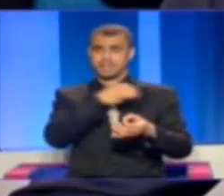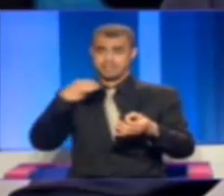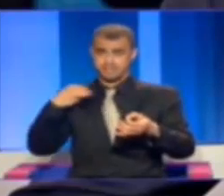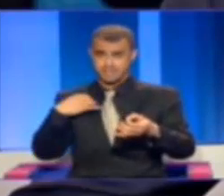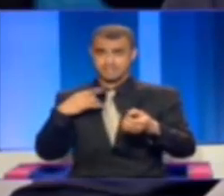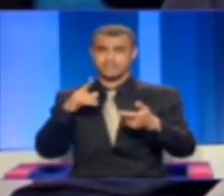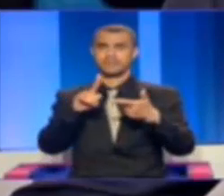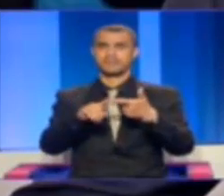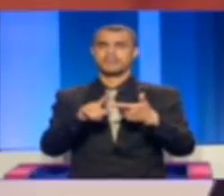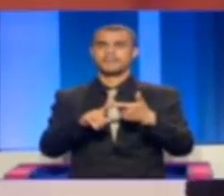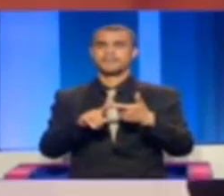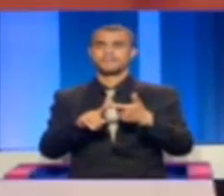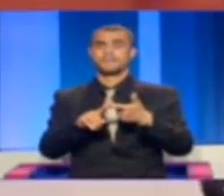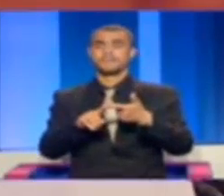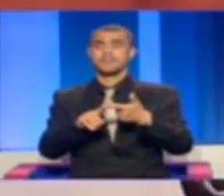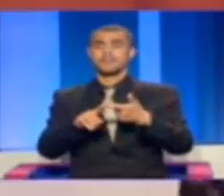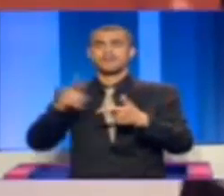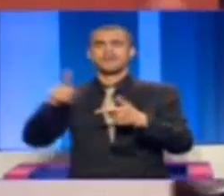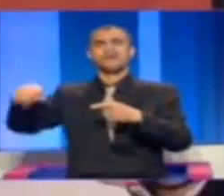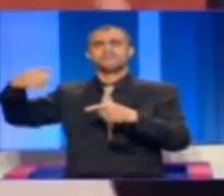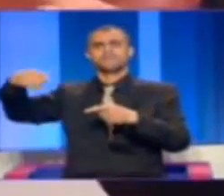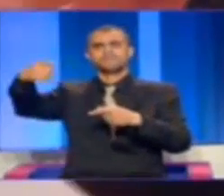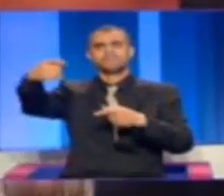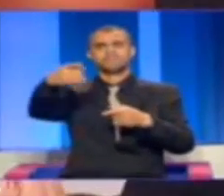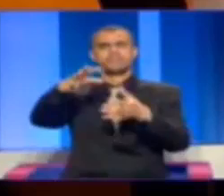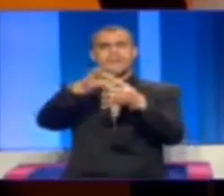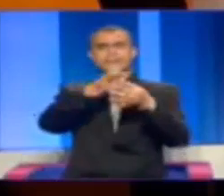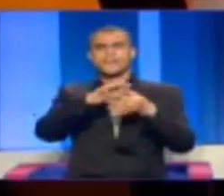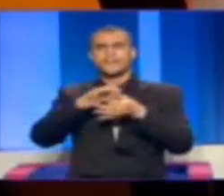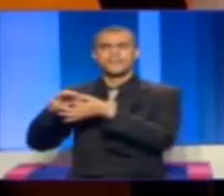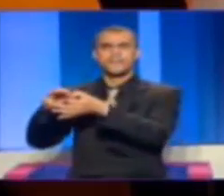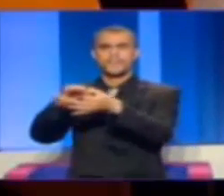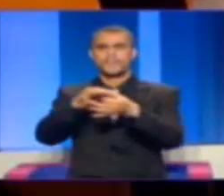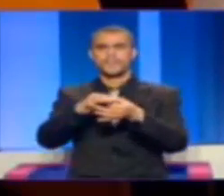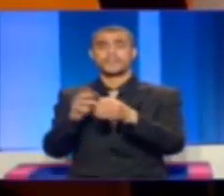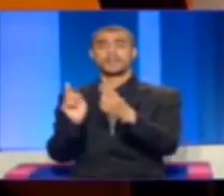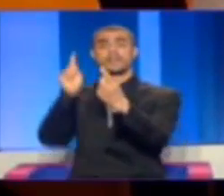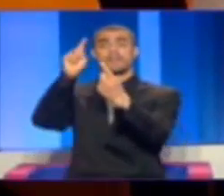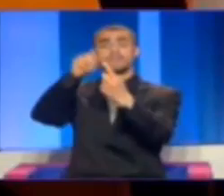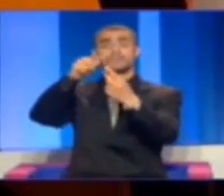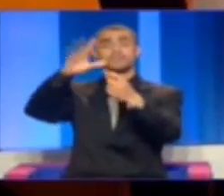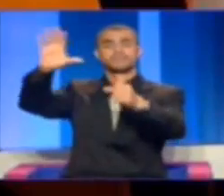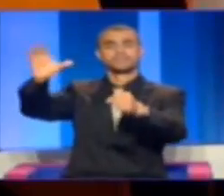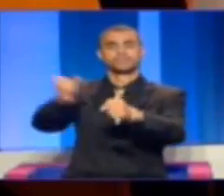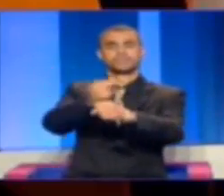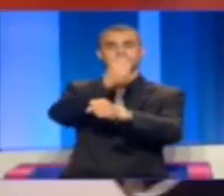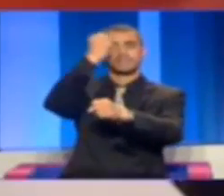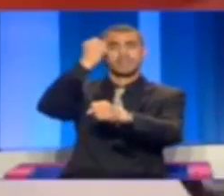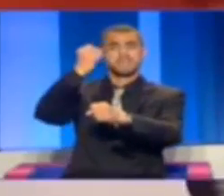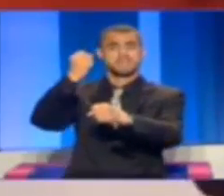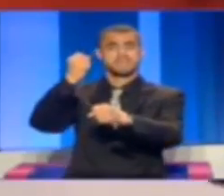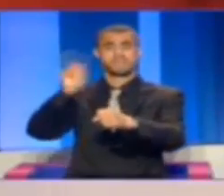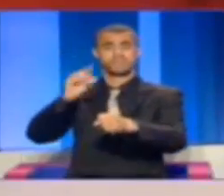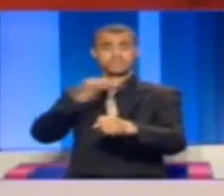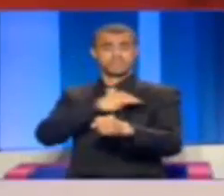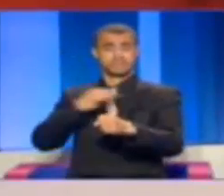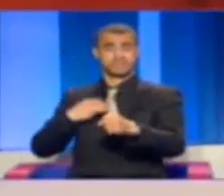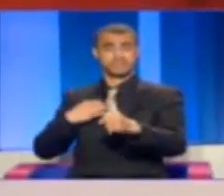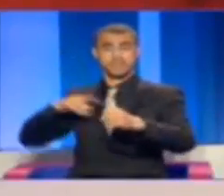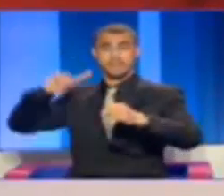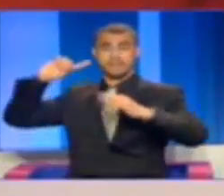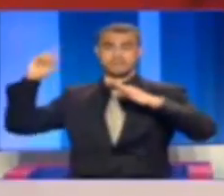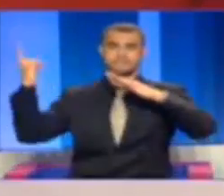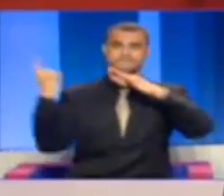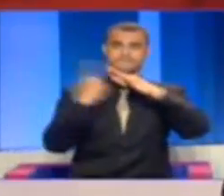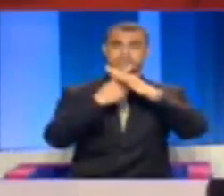ديال الاختصاص ديالكم وبين عدد من الجهات اللي يمكن تضمن لينا هاد النجاح اللي كنقلبوا عليه. هو ماشي النجاح الطبي، هو النجاح